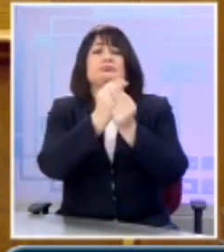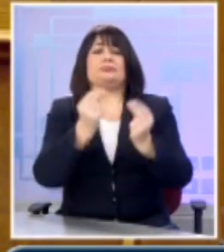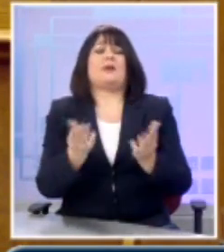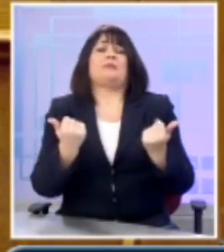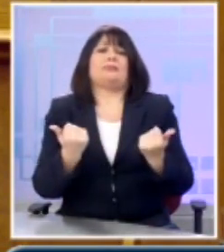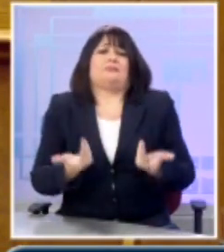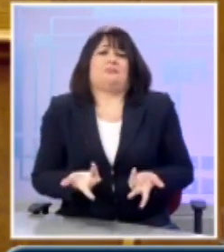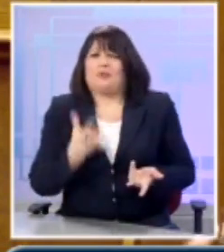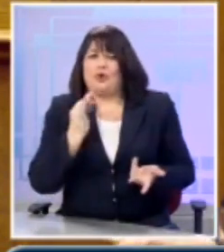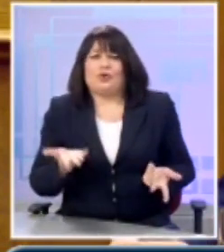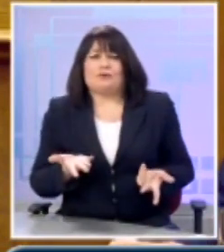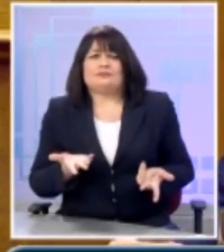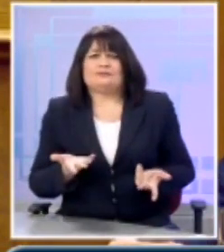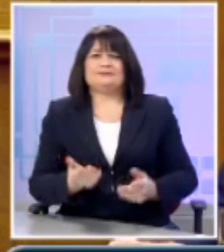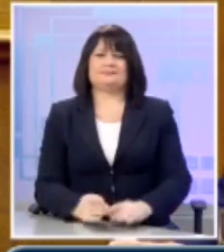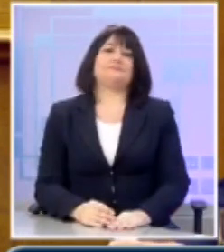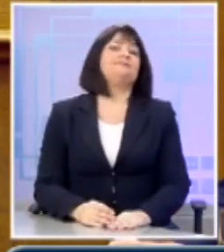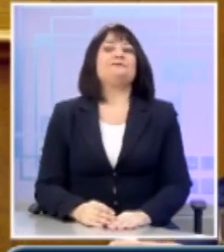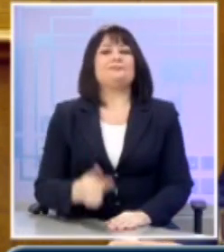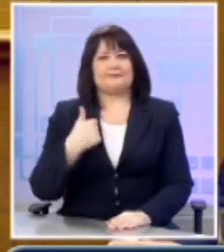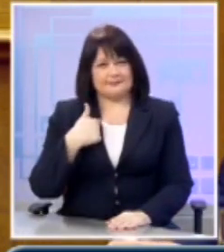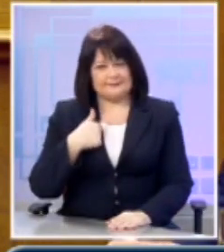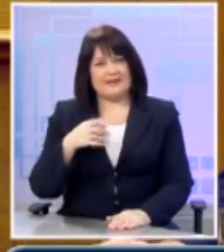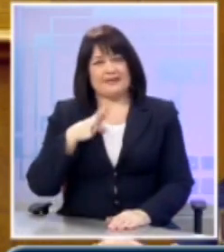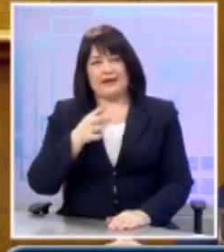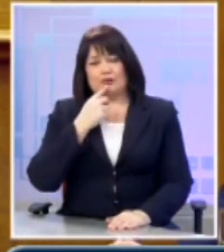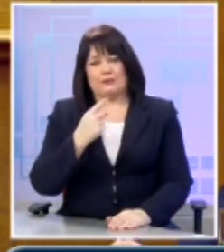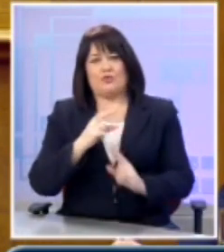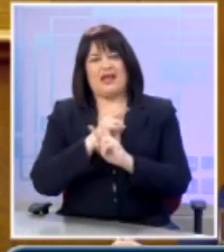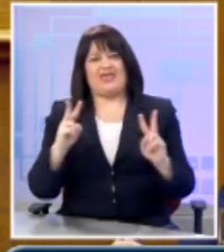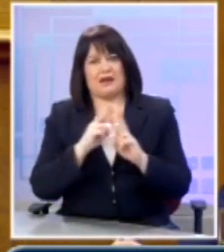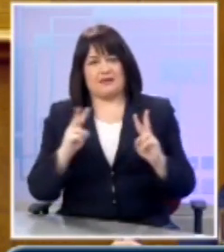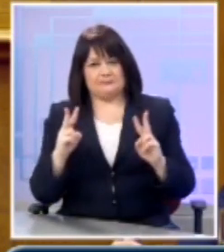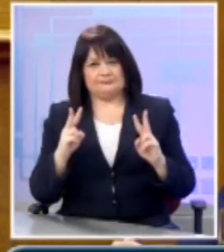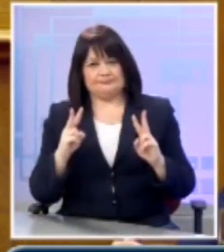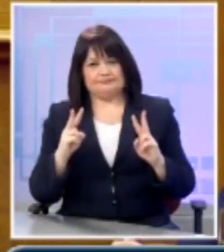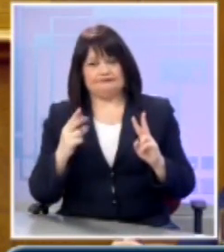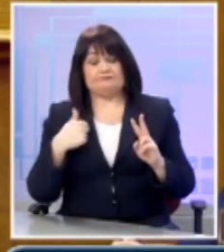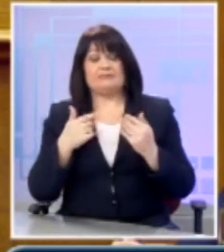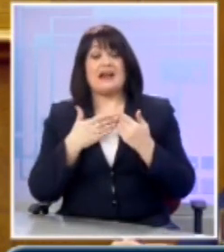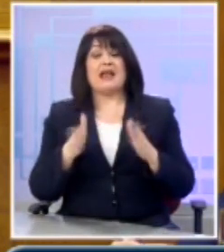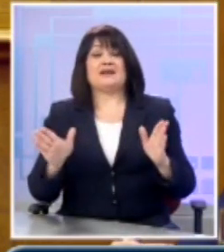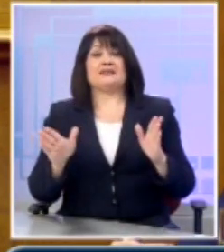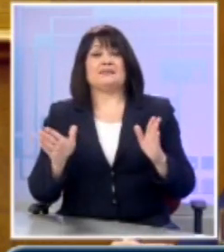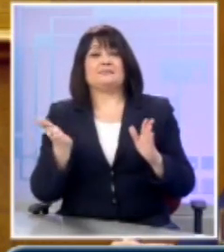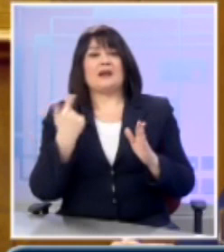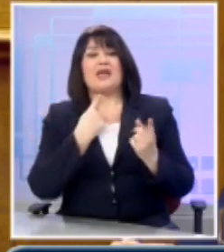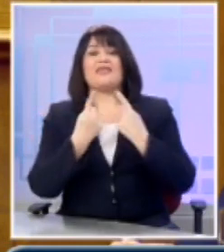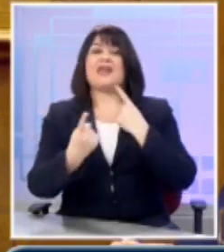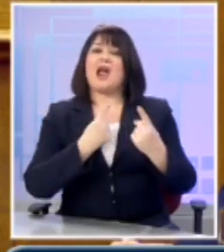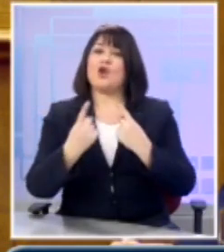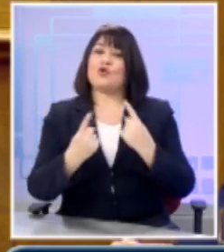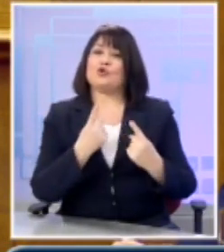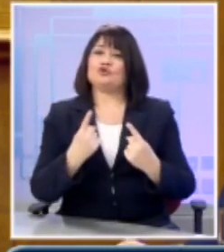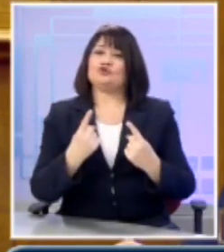αποτέλεσμα. Υπ' αυτή την έννοια λοιπόν εγώ θέλω να ξεκαθαρίσω. Είμαστε ανοιχτοί στο διάλογο.